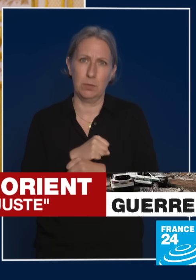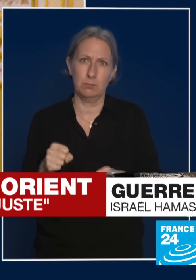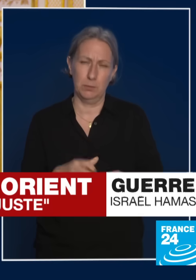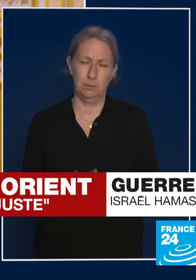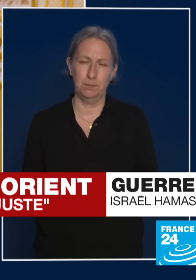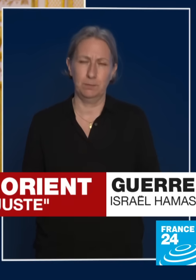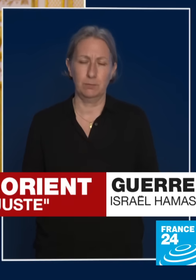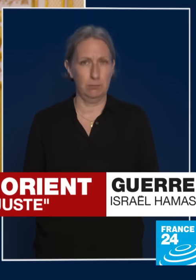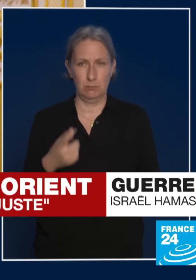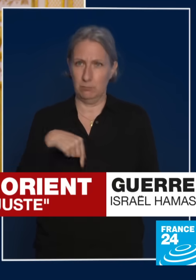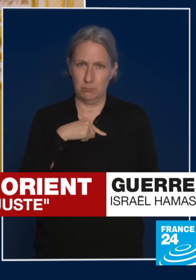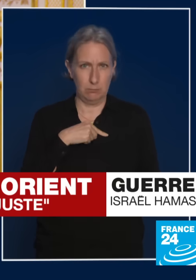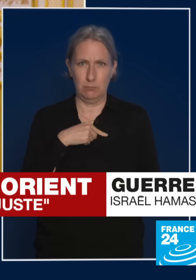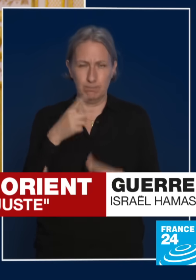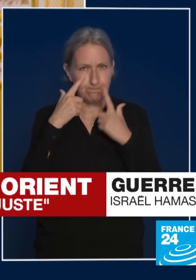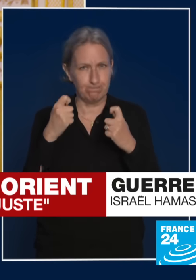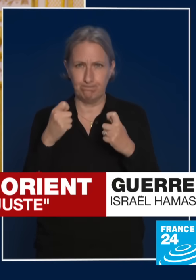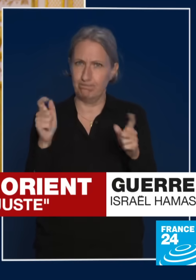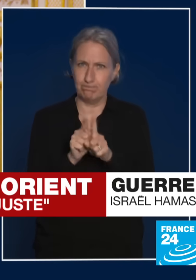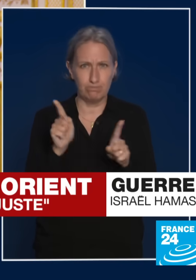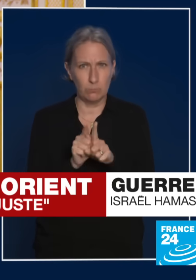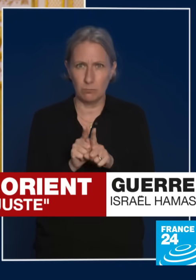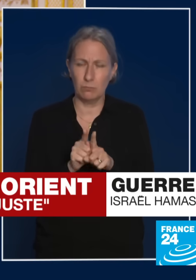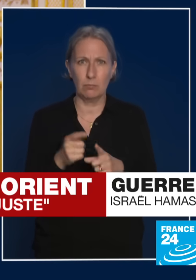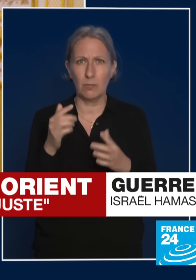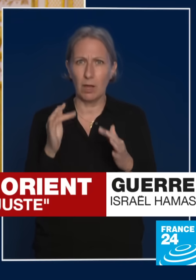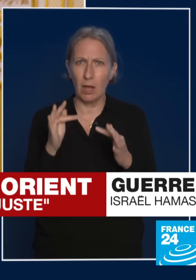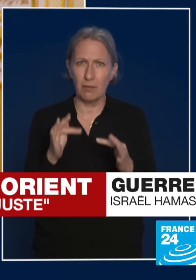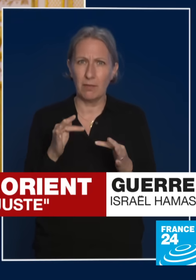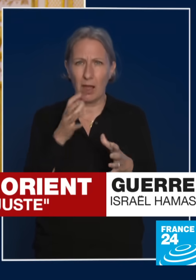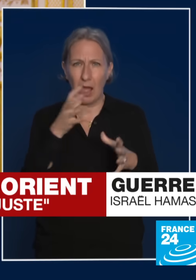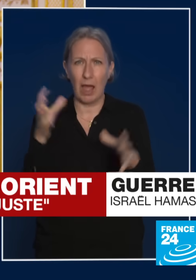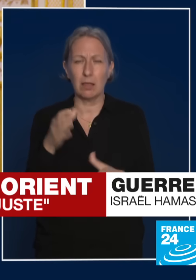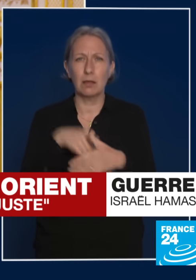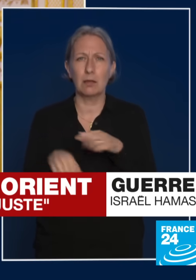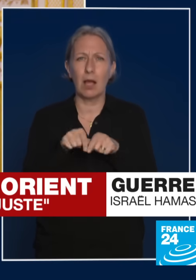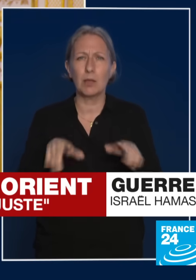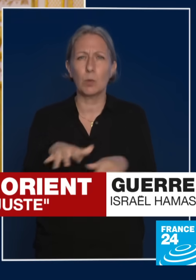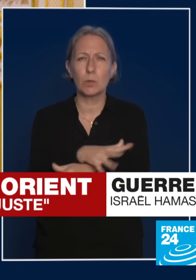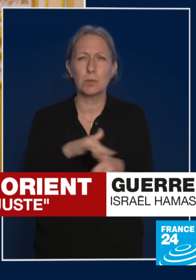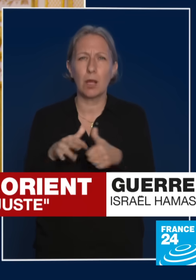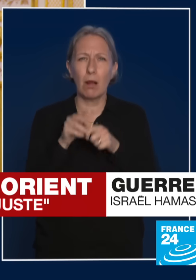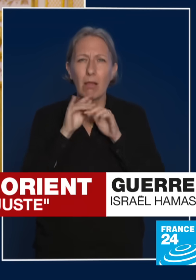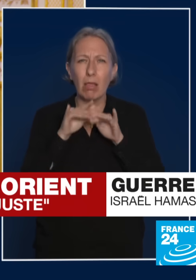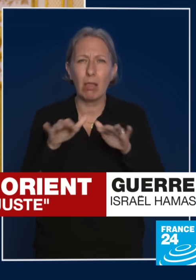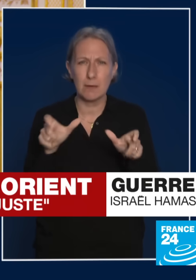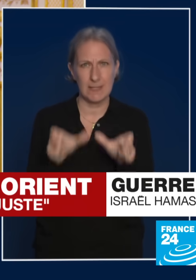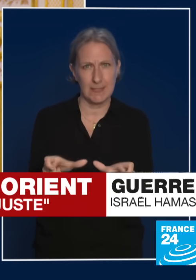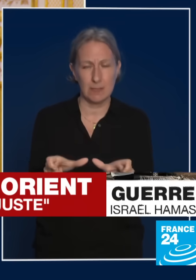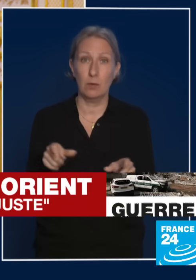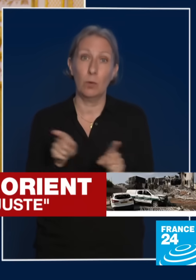sommes d'une vigilance absolue aussi face aux expressions de haine sur les réseaux sociaux et évidemment à la